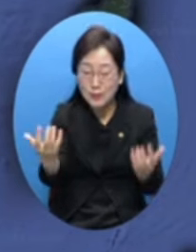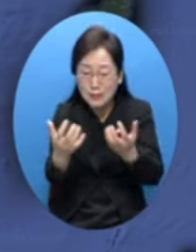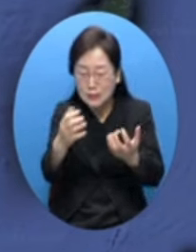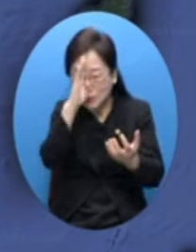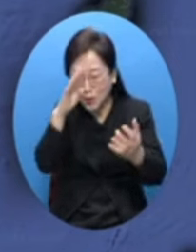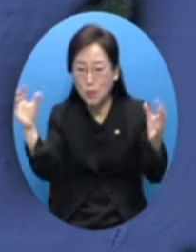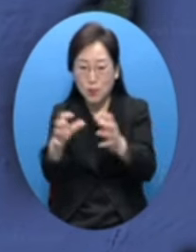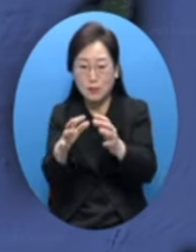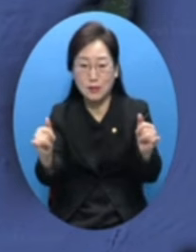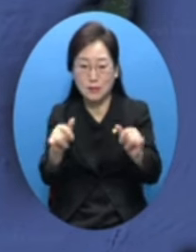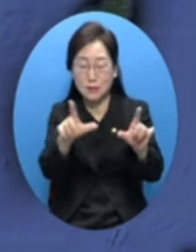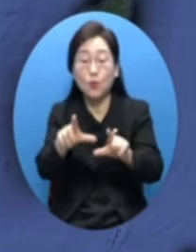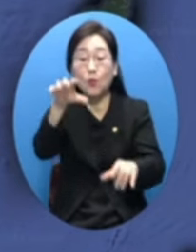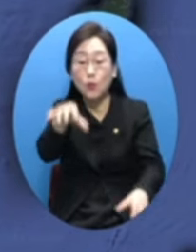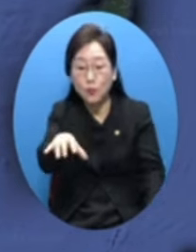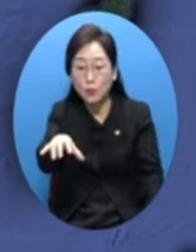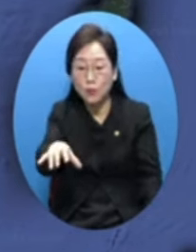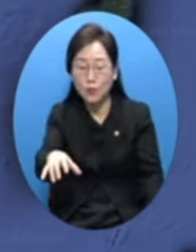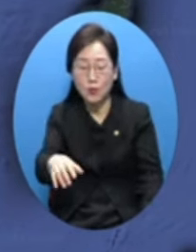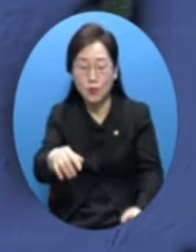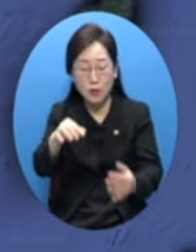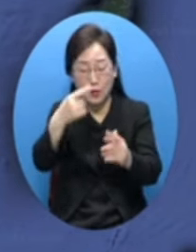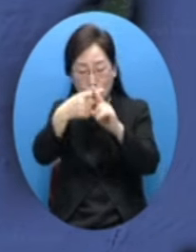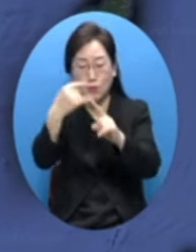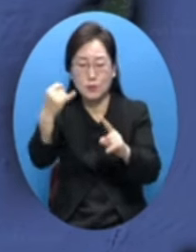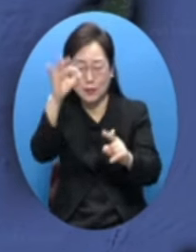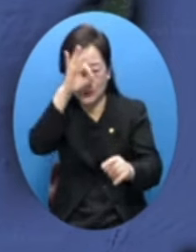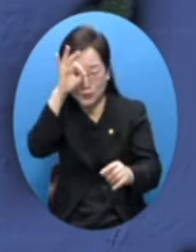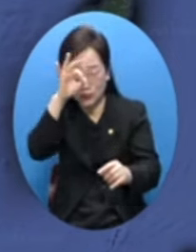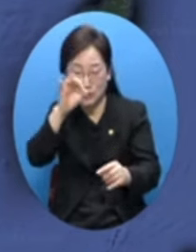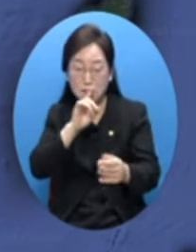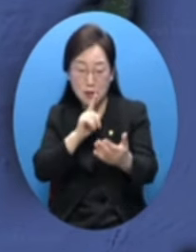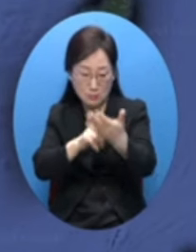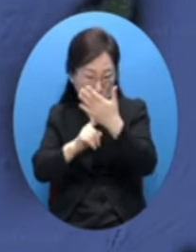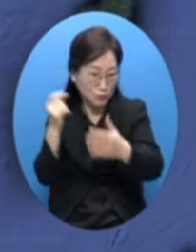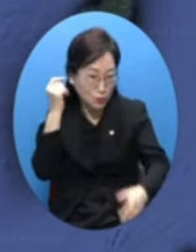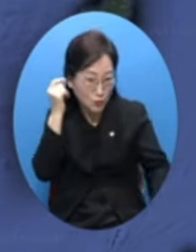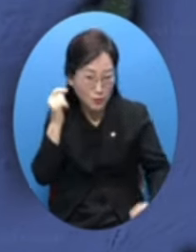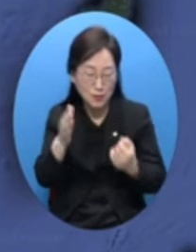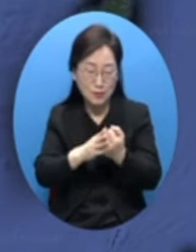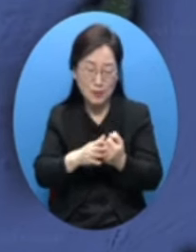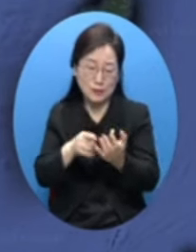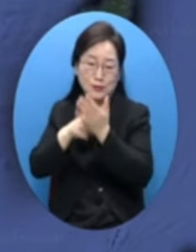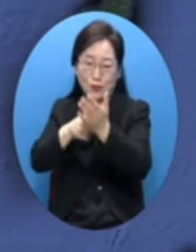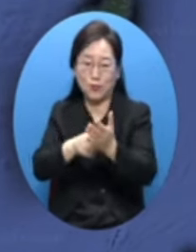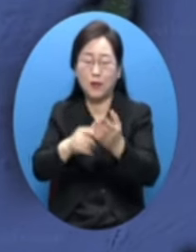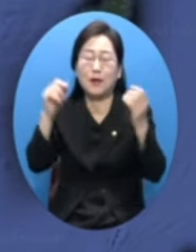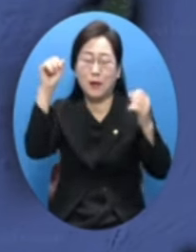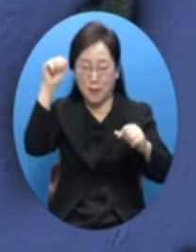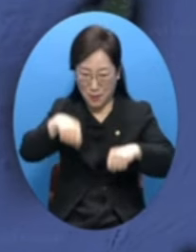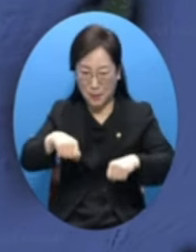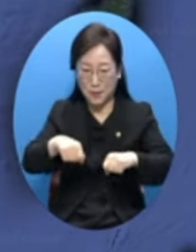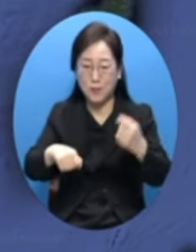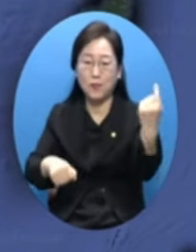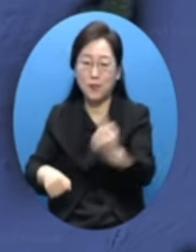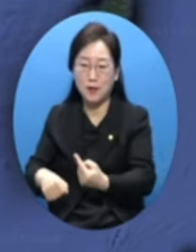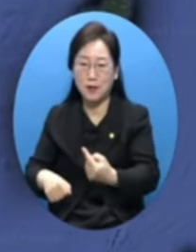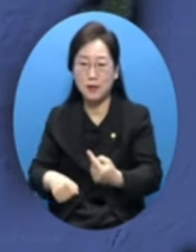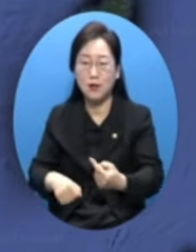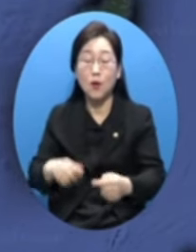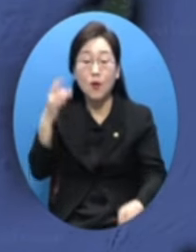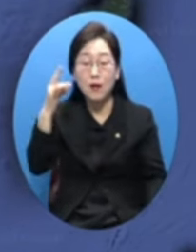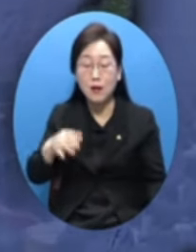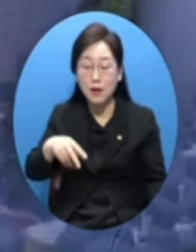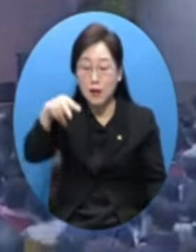1962년에 한국 땅을 봤습니다. 이때는 이제 한국에서 한센병 환자를 다 이제 소록도로 모아서